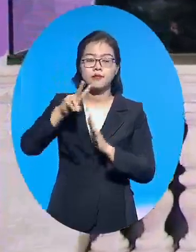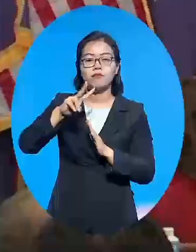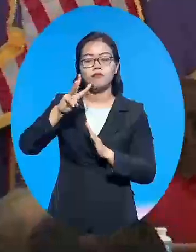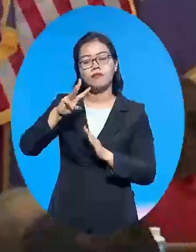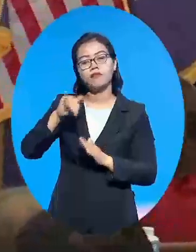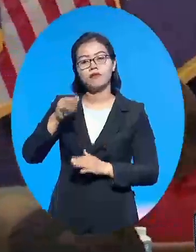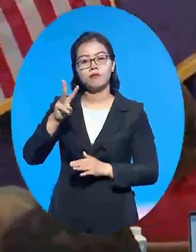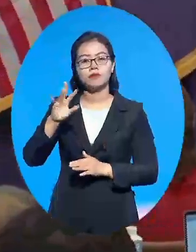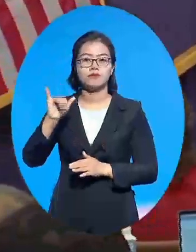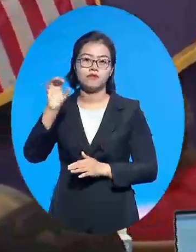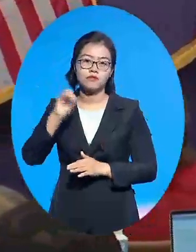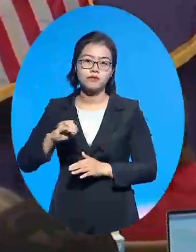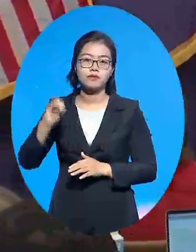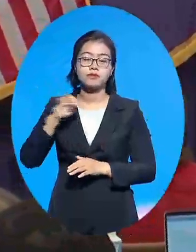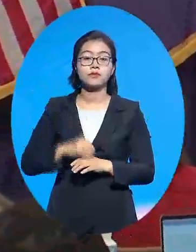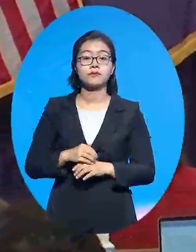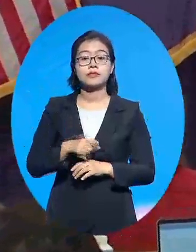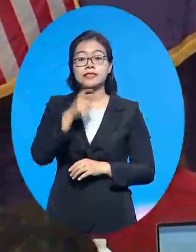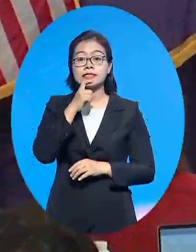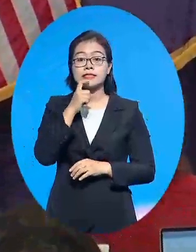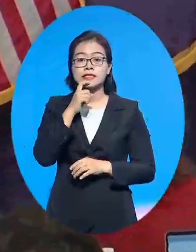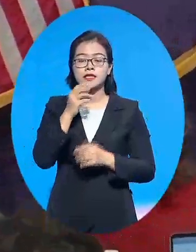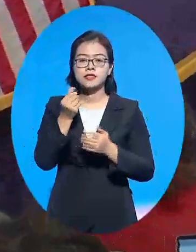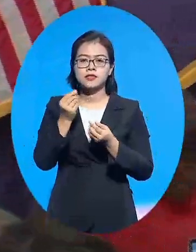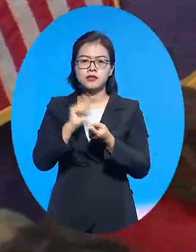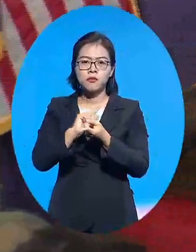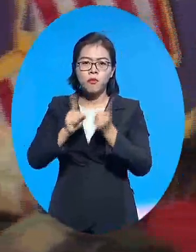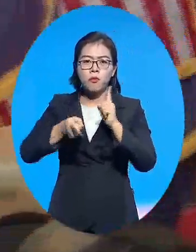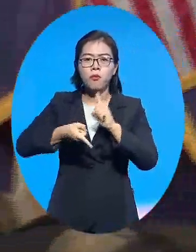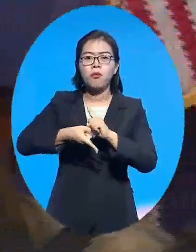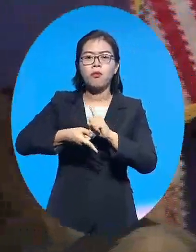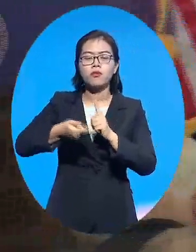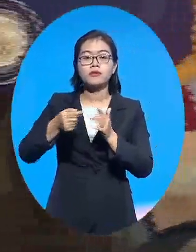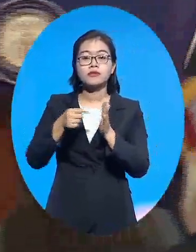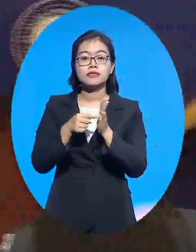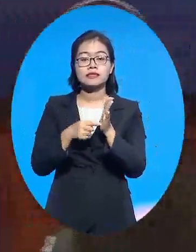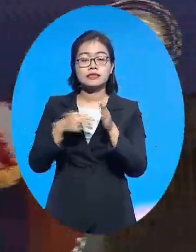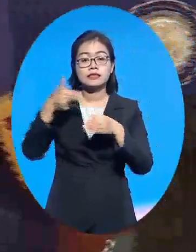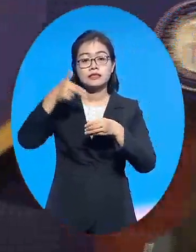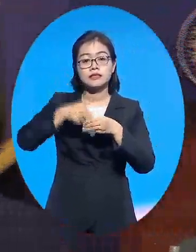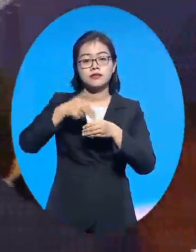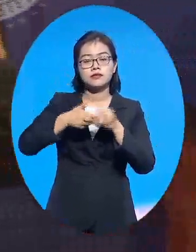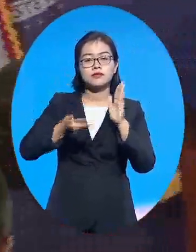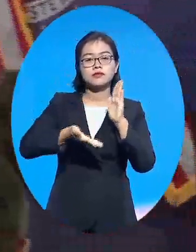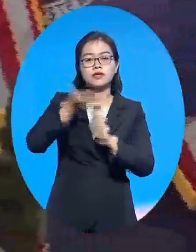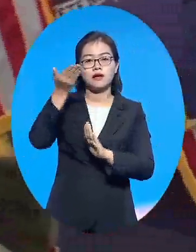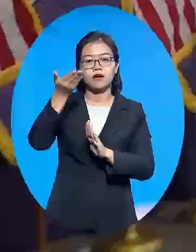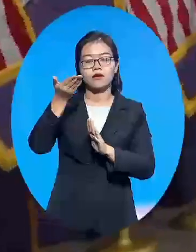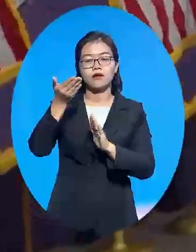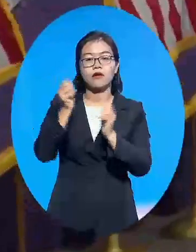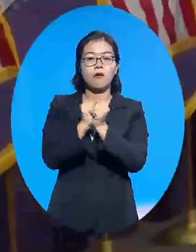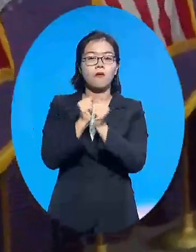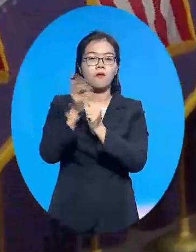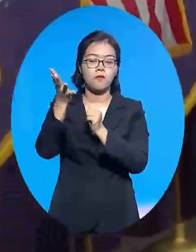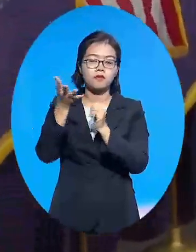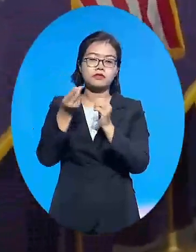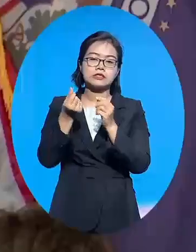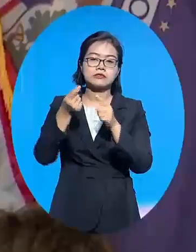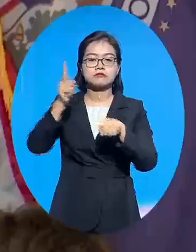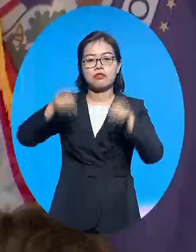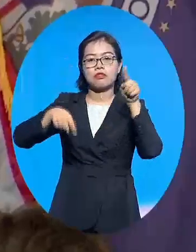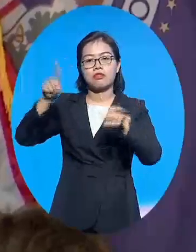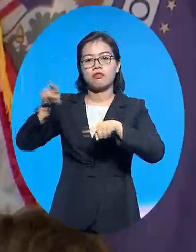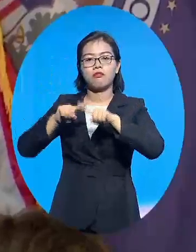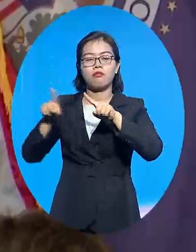3,36%, bên cạnh đó giá vàng Giao ngay đảo chiều đi xuống trong khi giá dầu thế giới vẫn đà tăng sau cuộc họp của phép theo